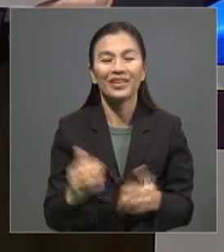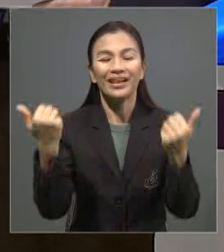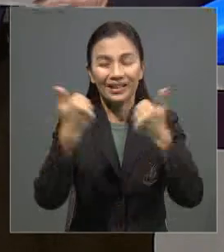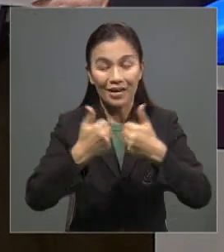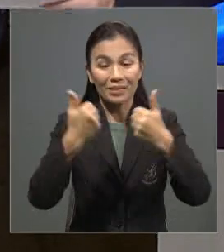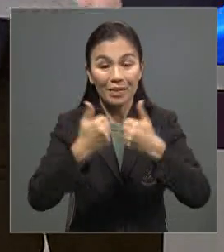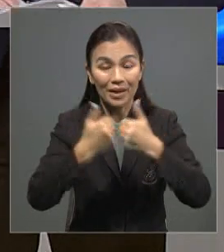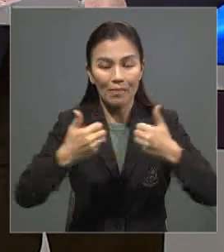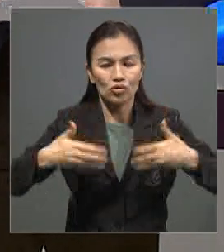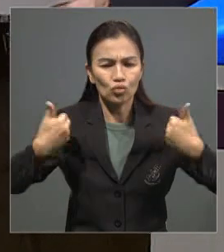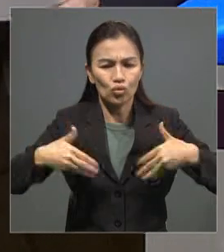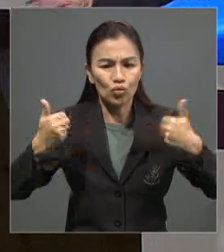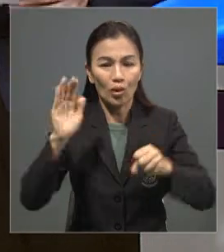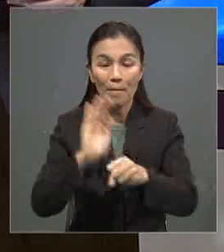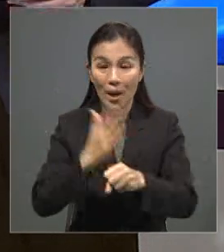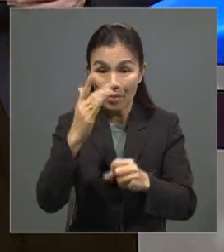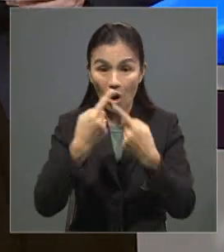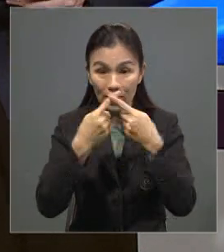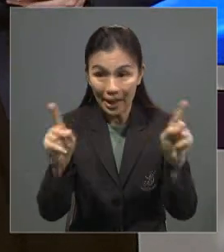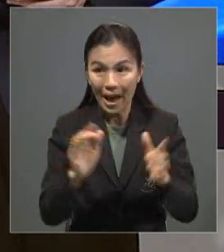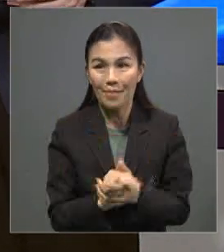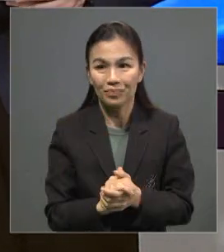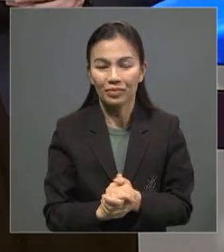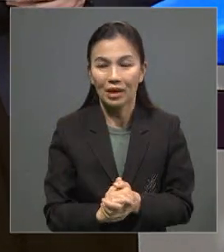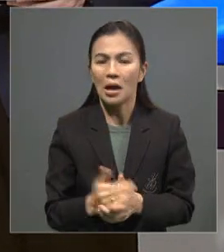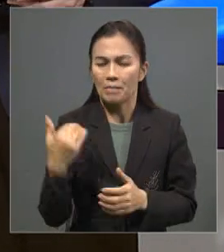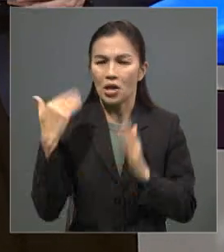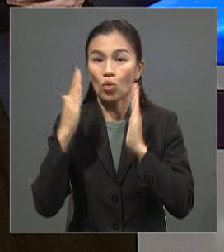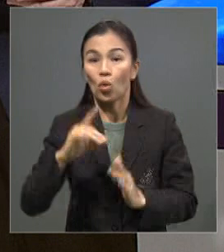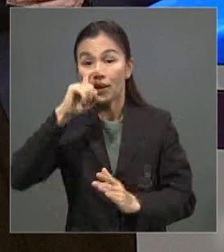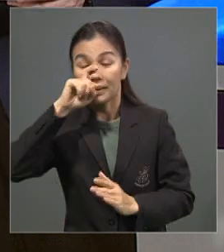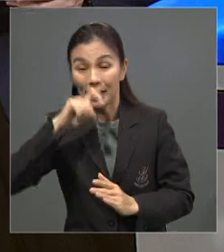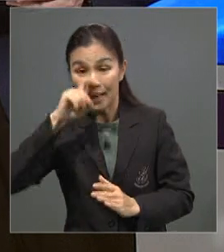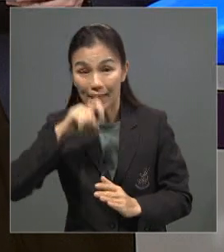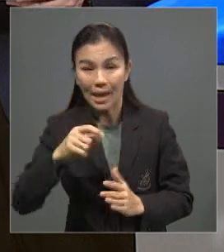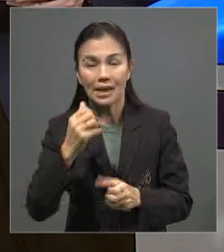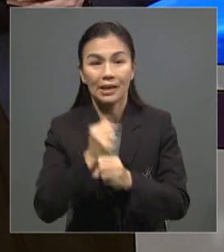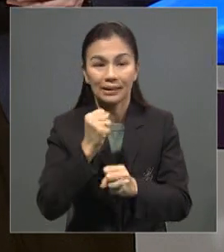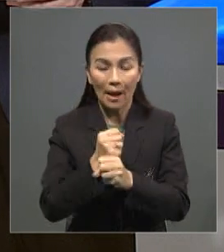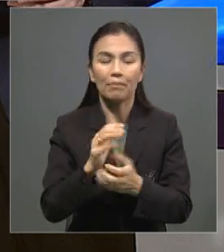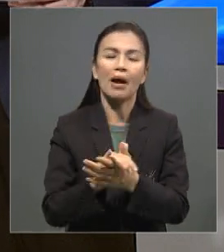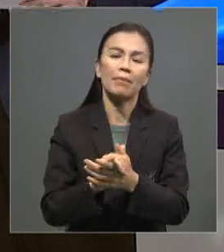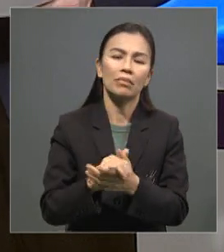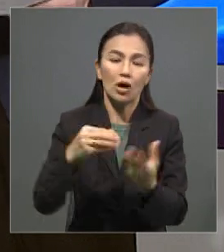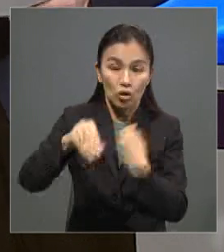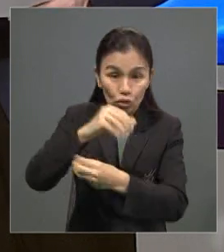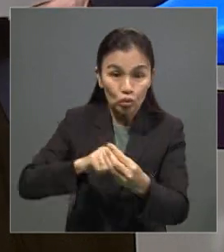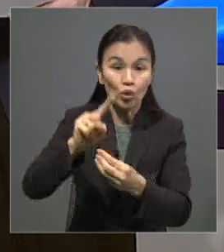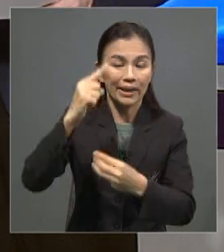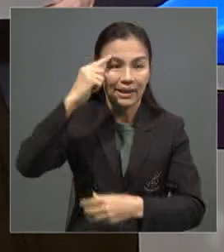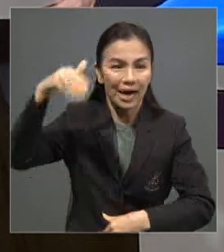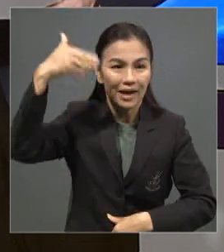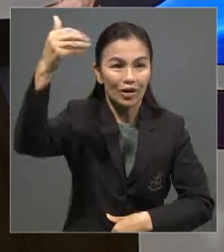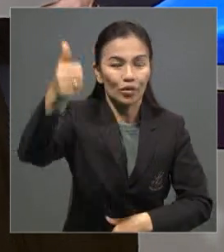ล่นเพื่อความบันเทิงครับแต่ว่าสามารถที่จะยกระดับคนไทยสู่การเป็นผู้ประกอบการในธุรกิจแห่งอนาคต